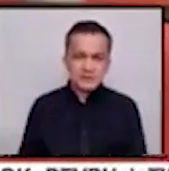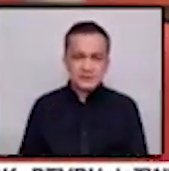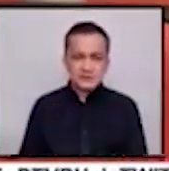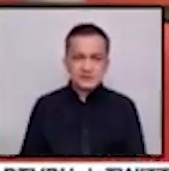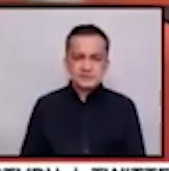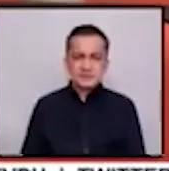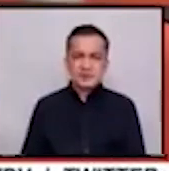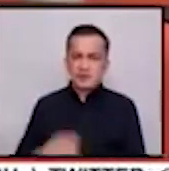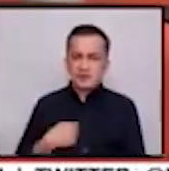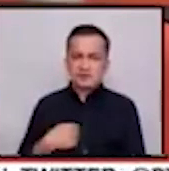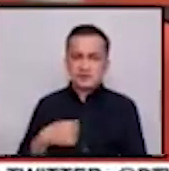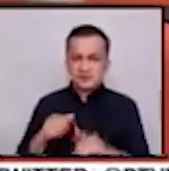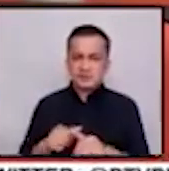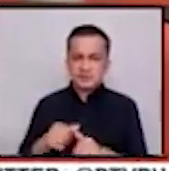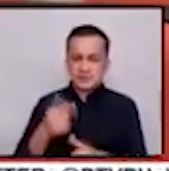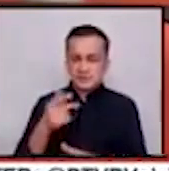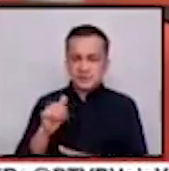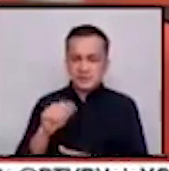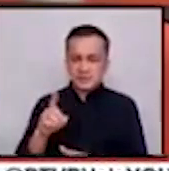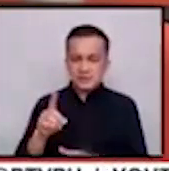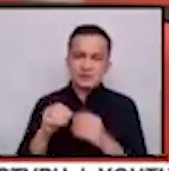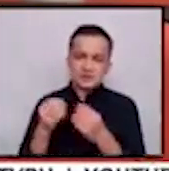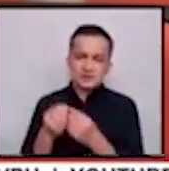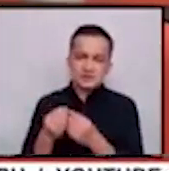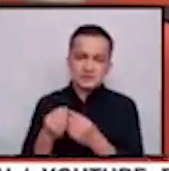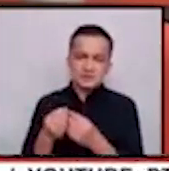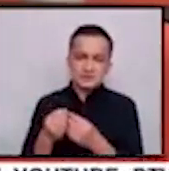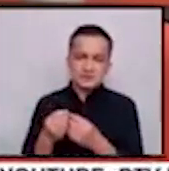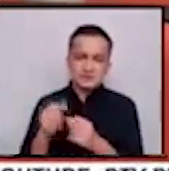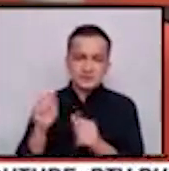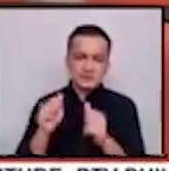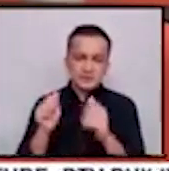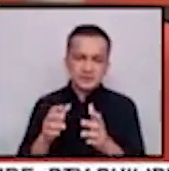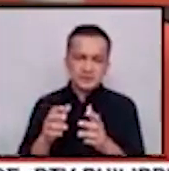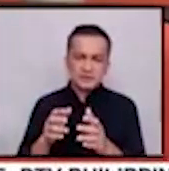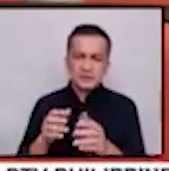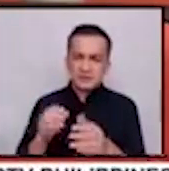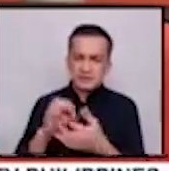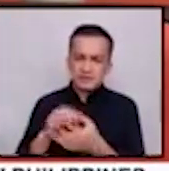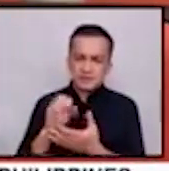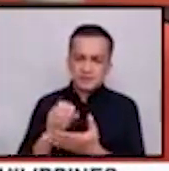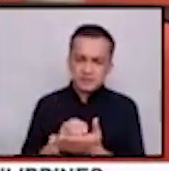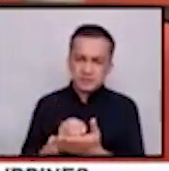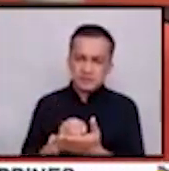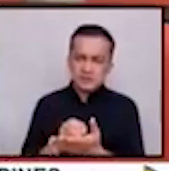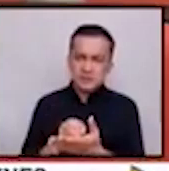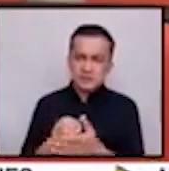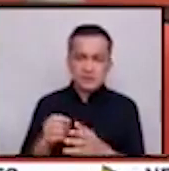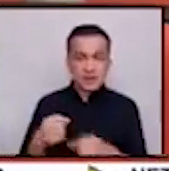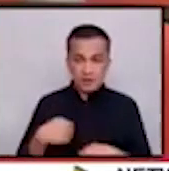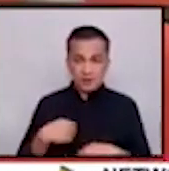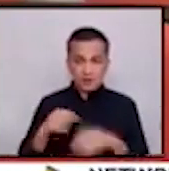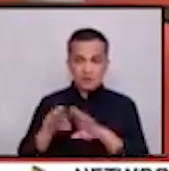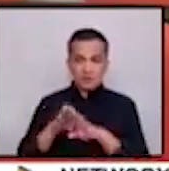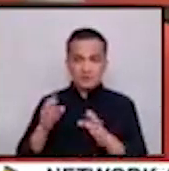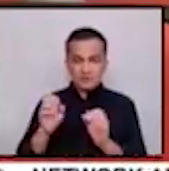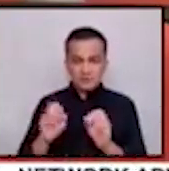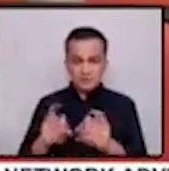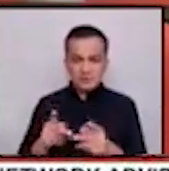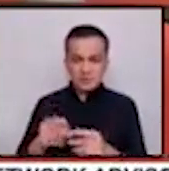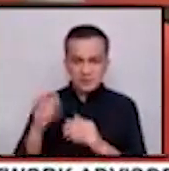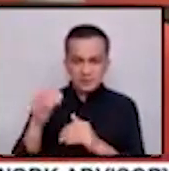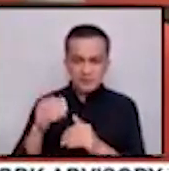and sa showbiz, of course, kung may opportunities, I'm open for all the opportunities and sana meron for